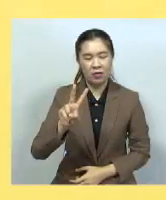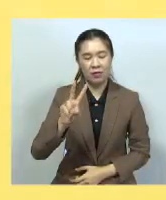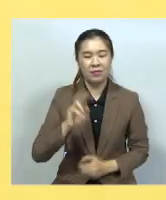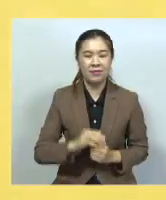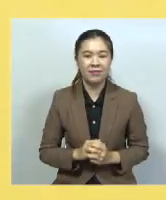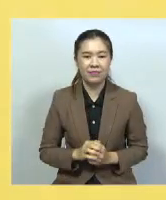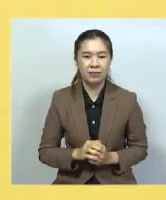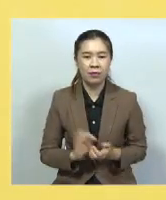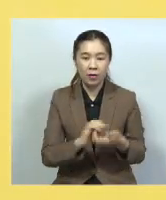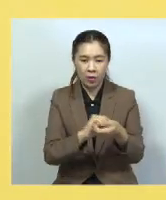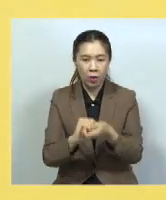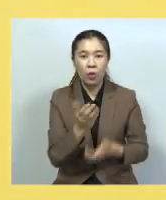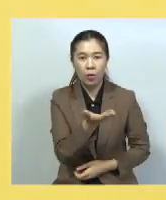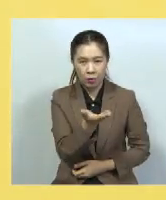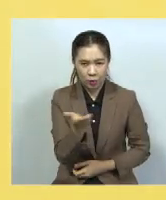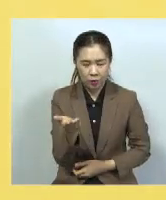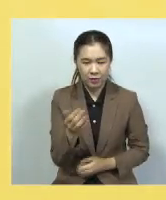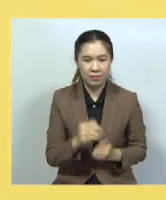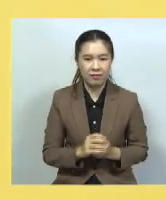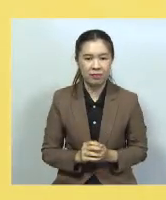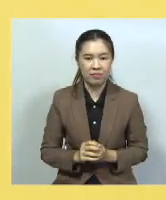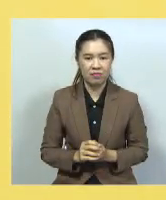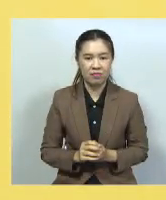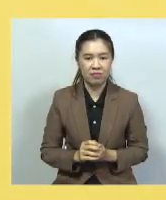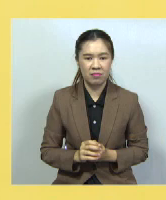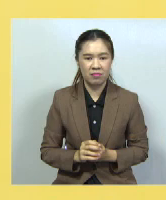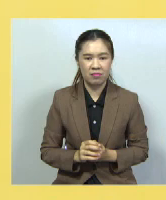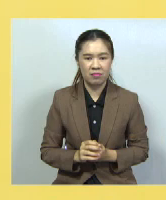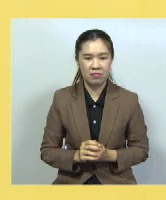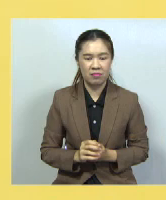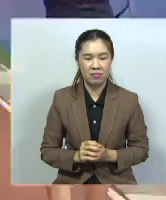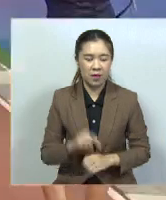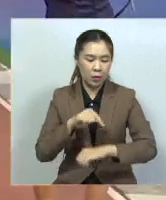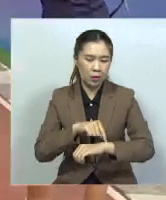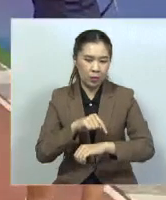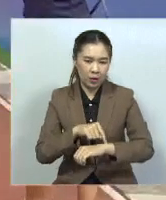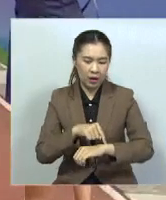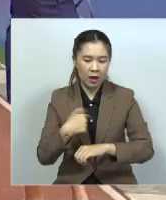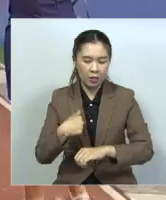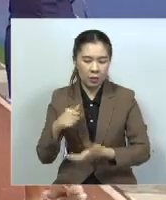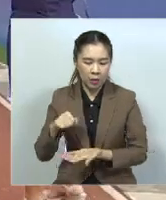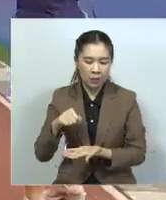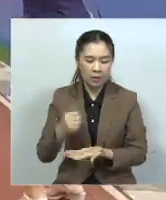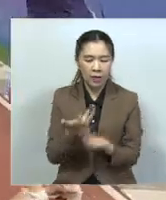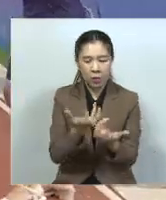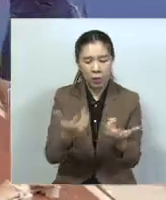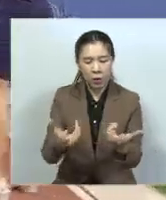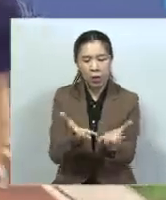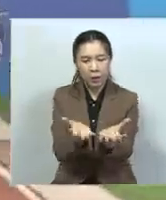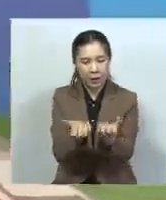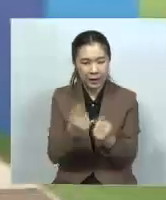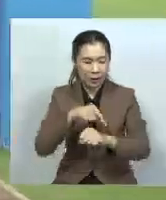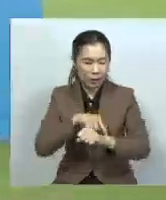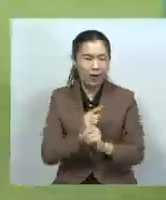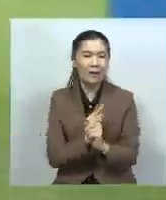293436172204542ค่ะขอความร่วมมือผู้ที่เข้าร่วมในพิธีนะคะให้ตรวจสอบรอบในการเข้าไปรับมอบให้ถูกต้องตามวันเวลาที่ก